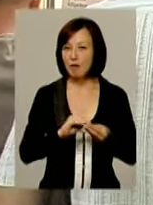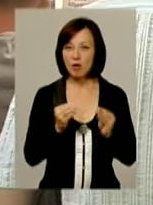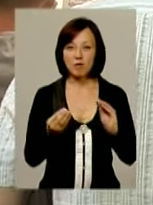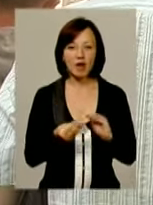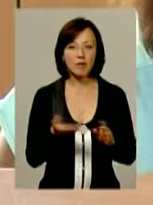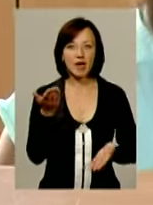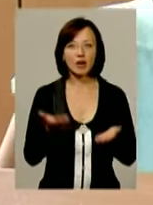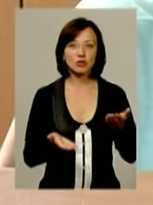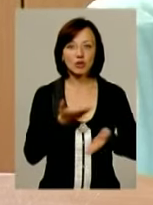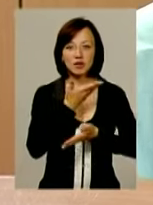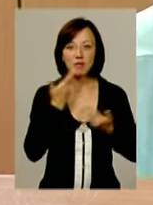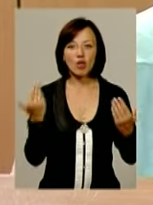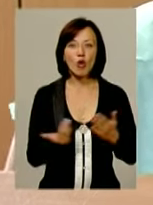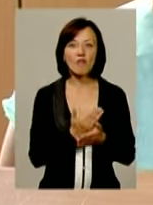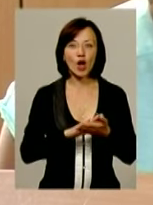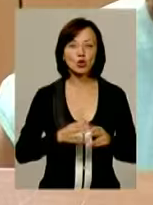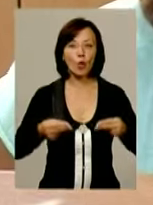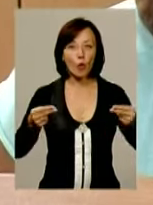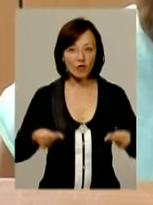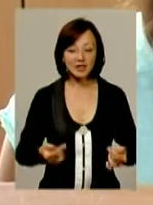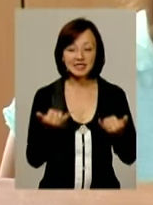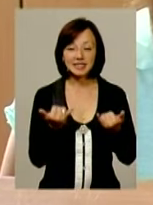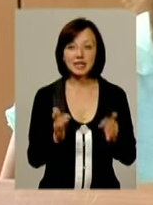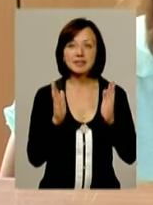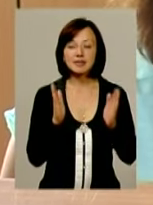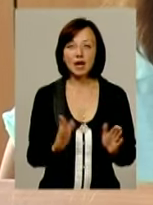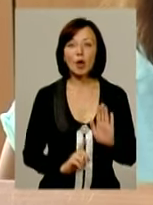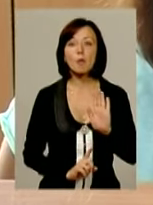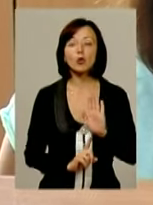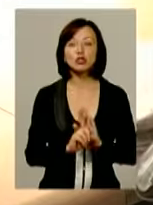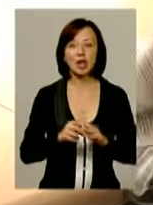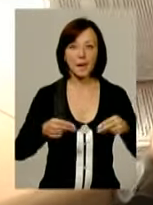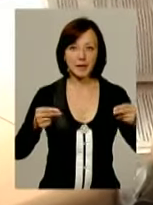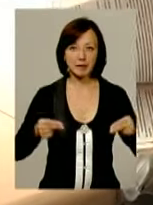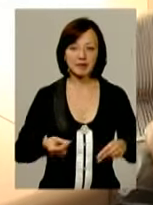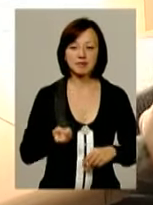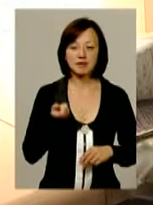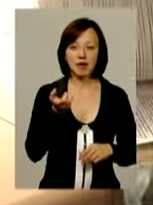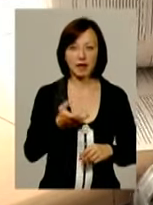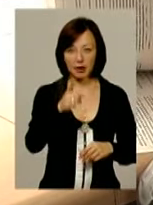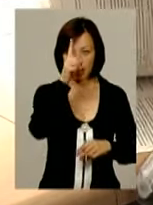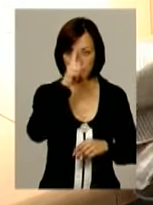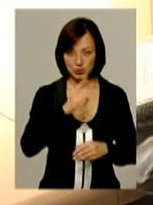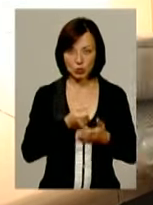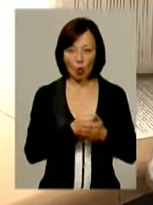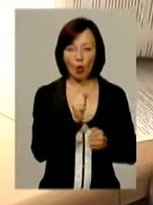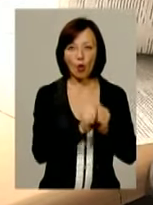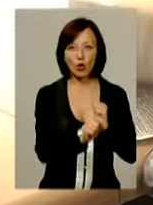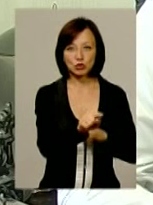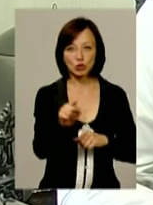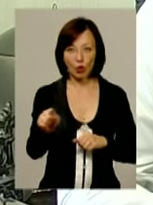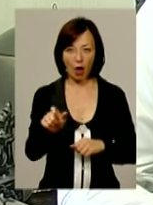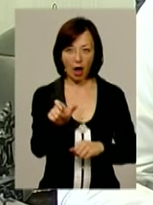відсутність у споживачів нових договорів. Наразі газівники тільки починають їх укладати. Кажуть, за кілька місяців дійдуть до кожного